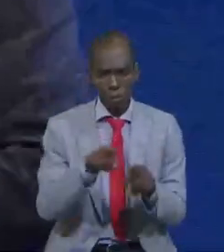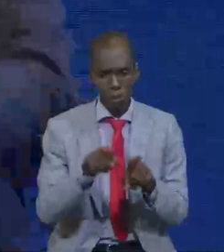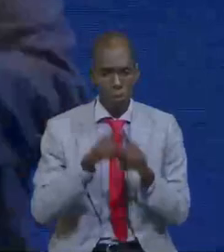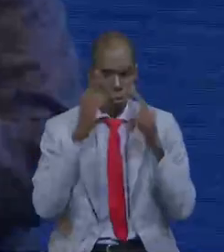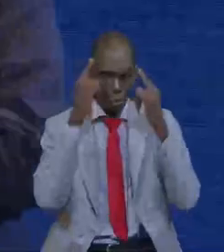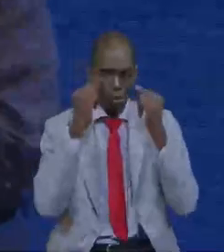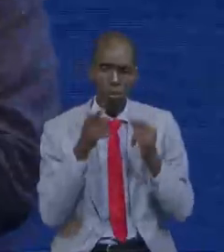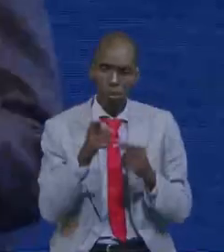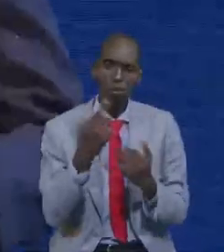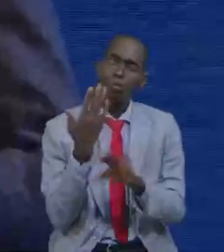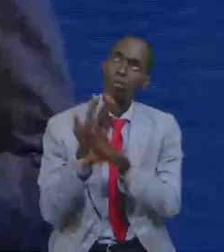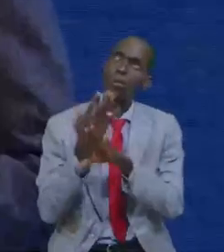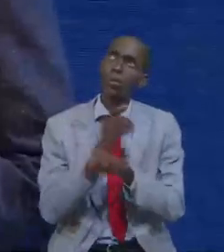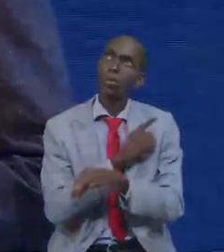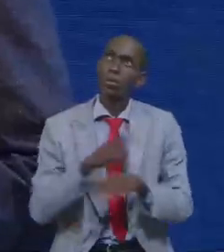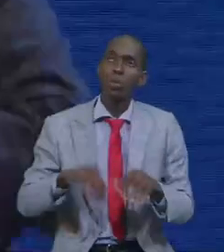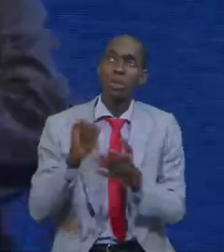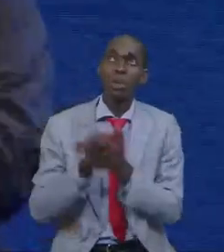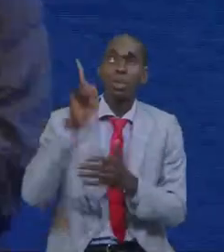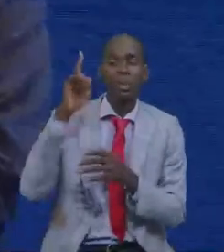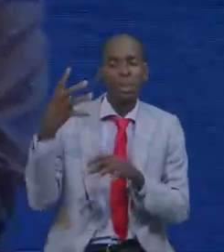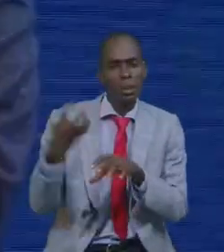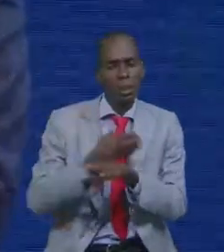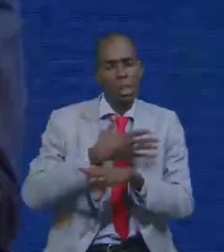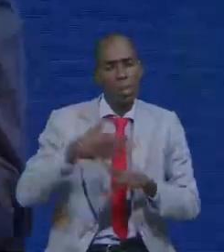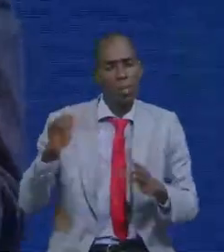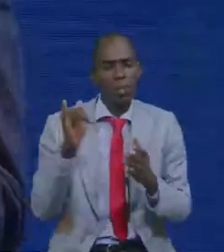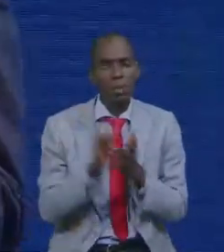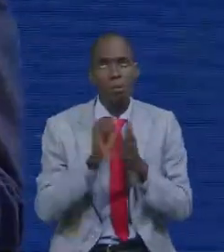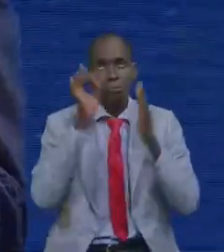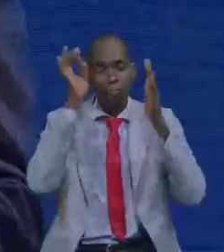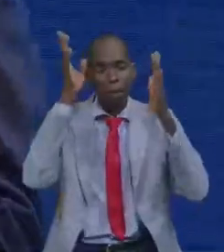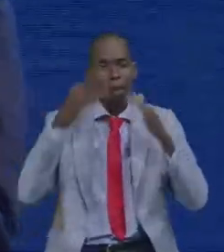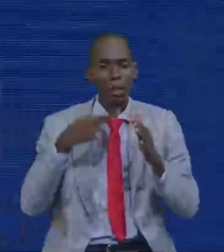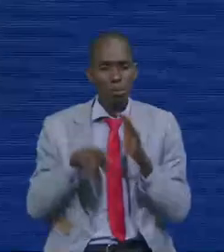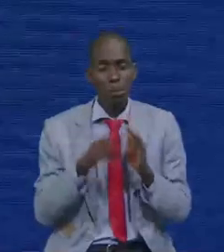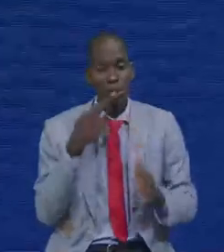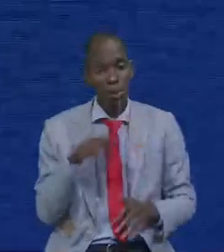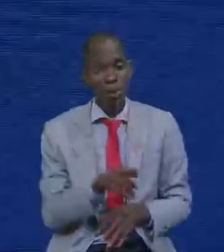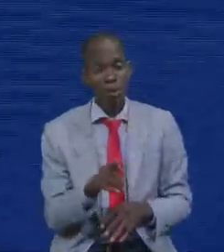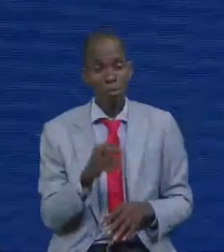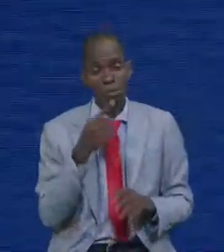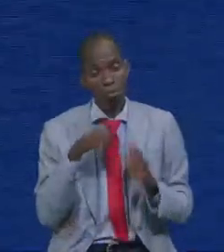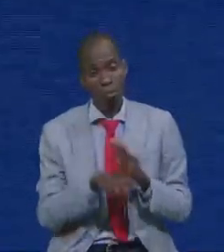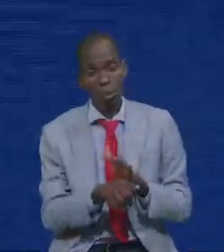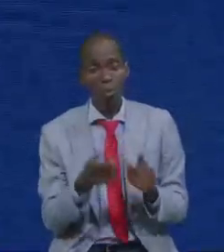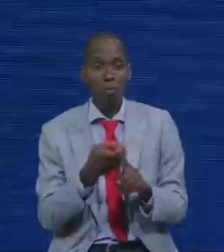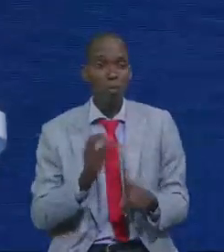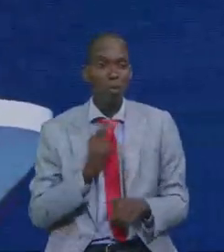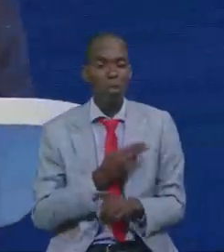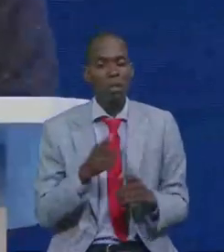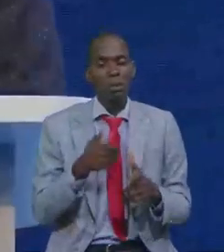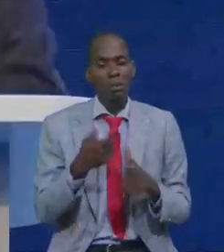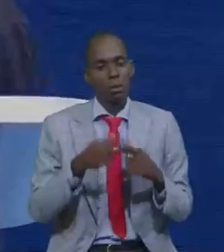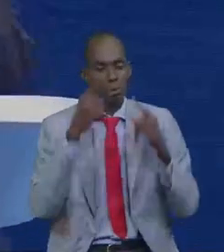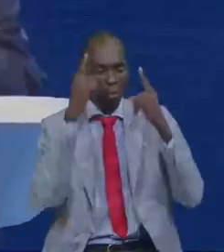l'Éternel afin qu'il éloigne de nous ces serpents. Moïse pria pour le peuple.